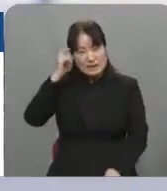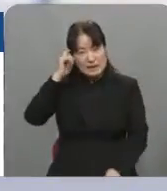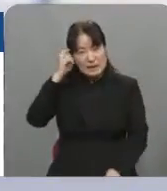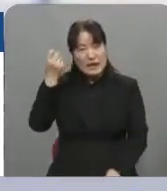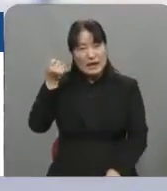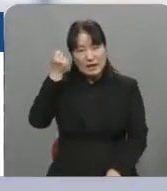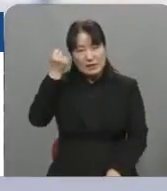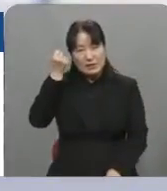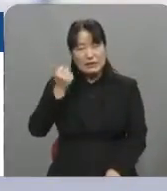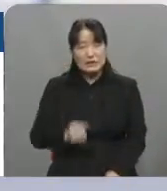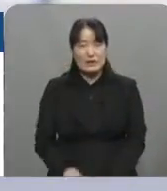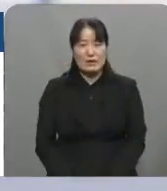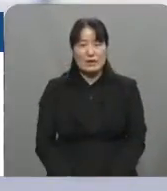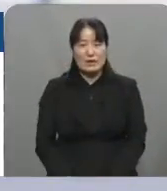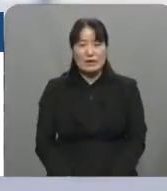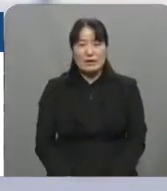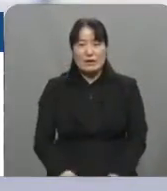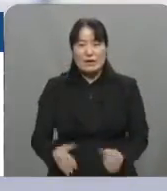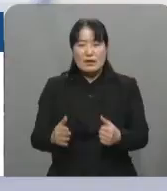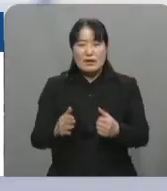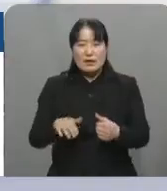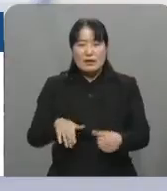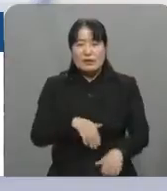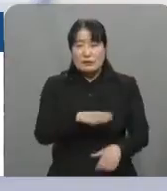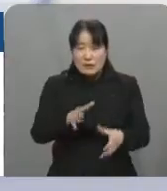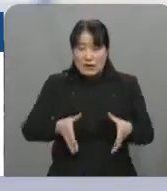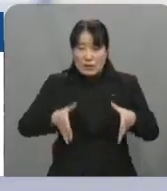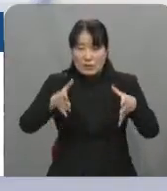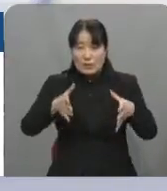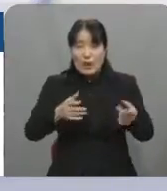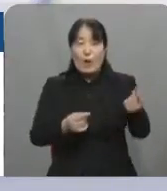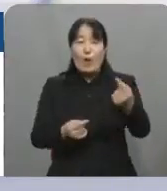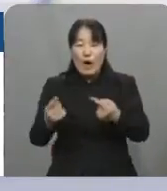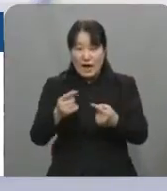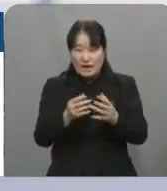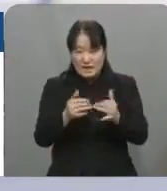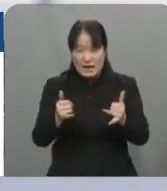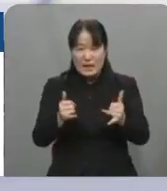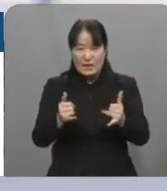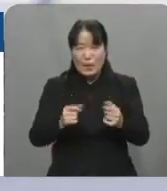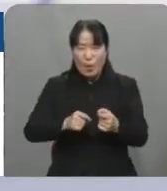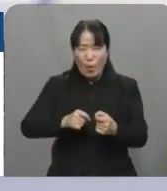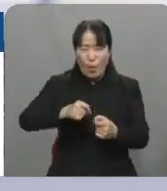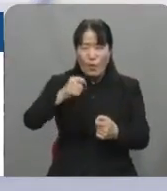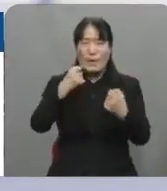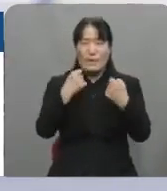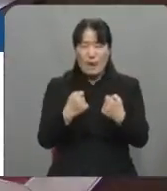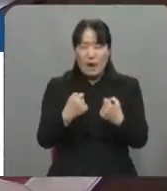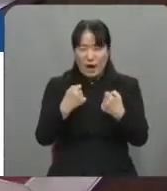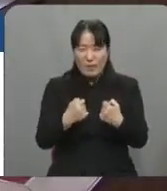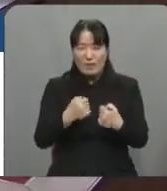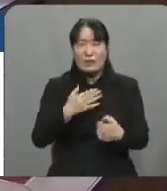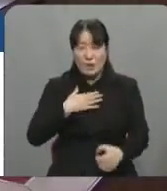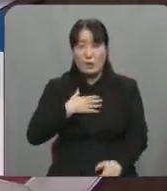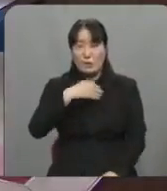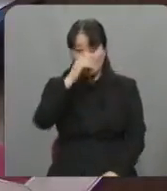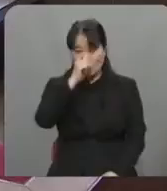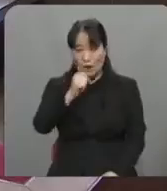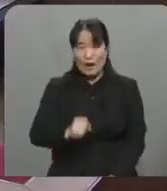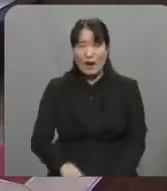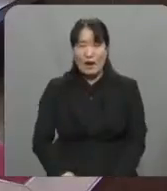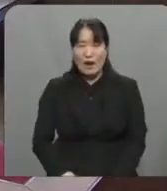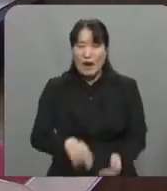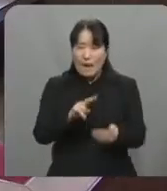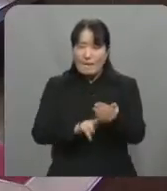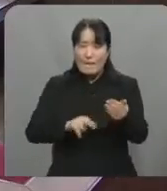있어요 어 그래 내가 뭐 우리 집에 있는 임차인들이 오래 있으면 넌 조철 않나 라고 급격한 매출